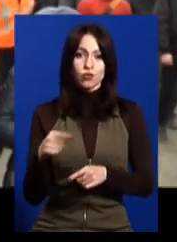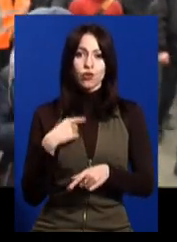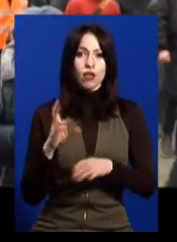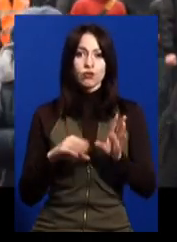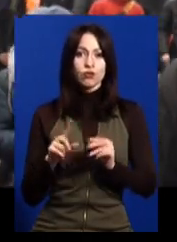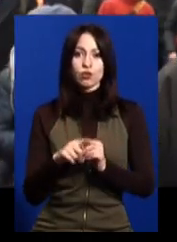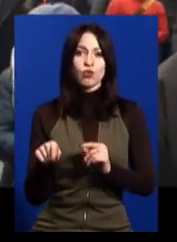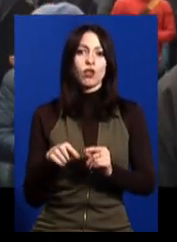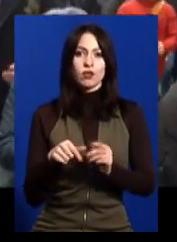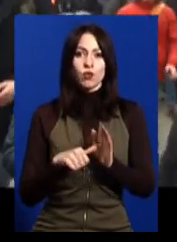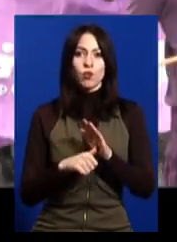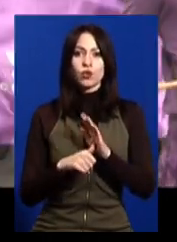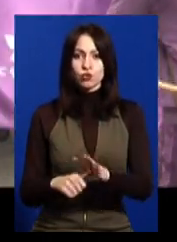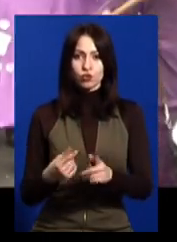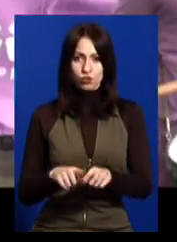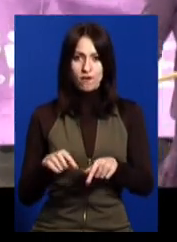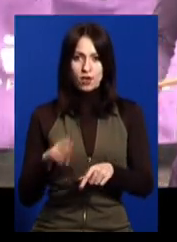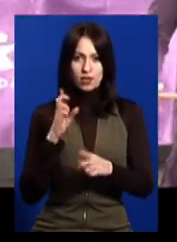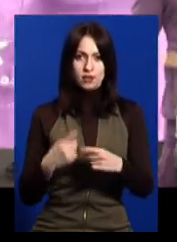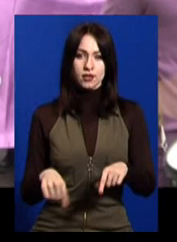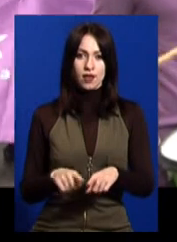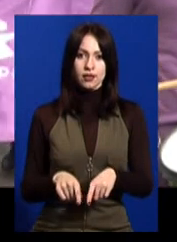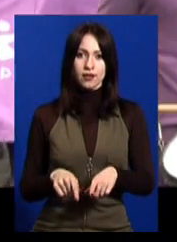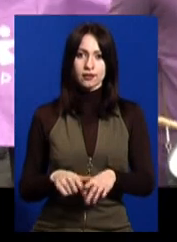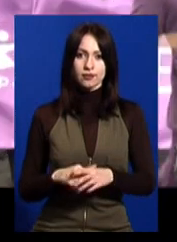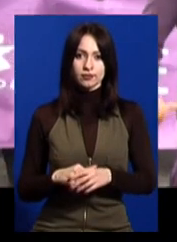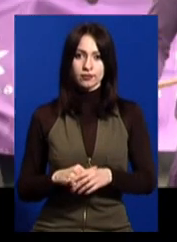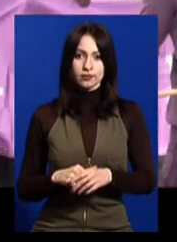вважаю, що вони якось принижуються в цій країні.